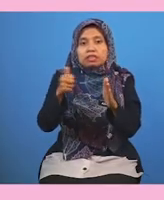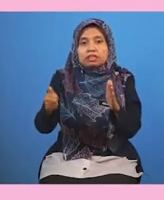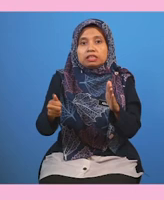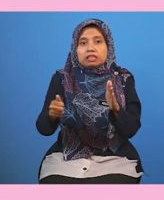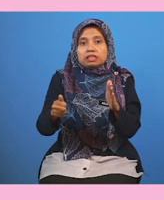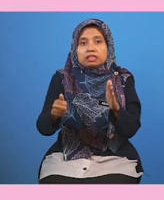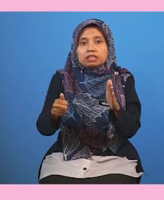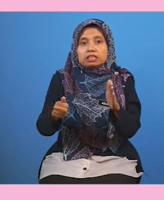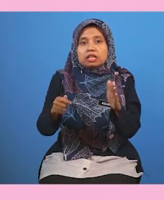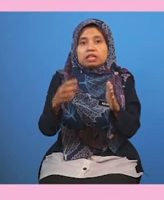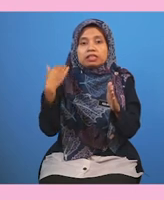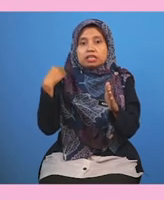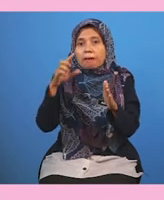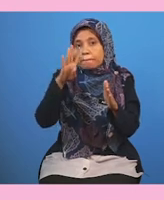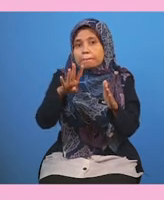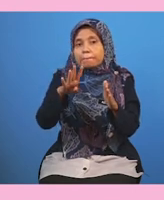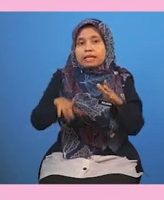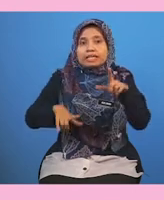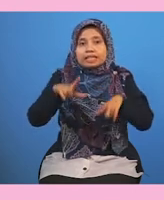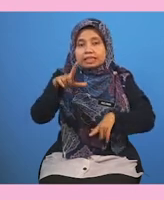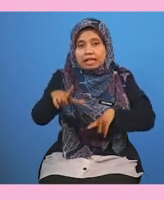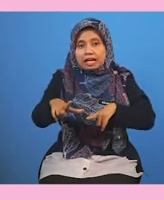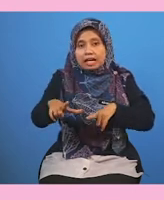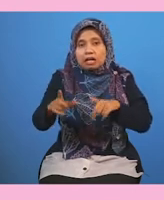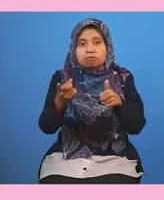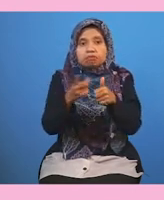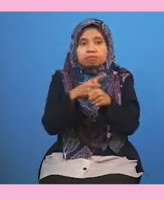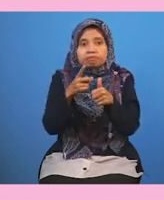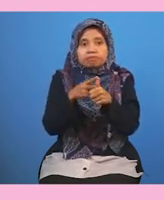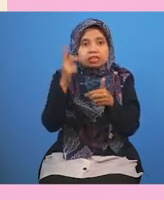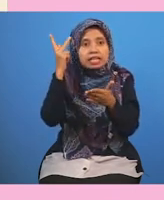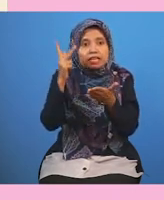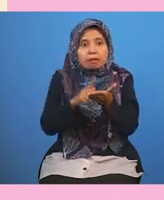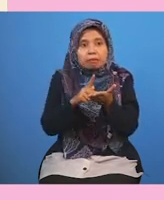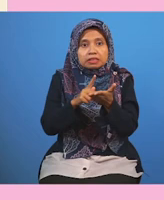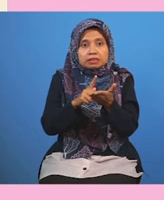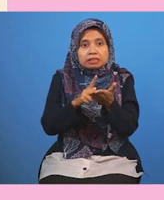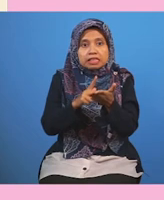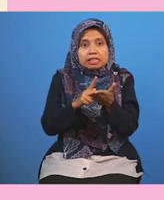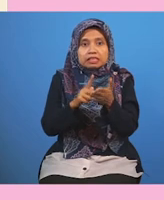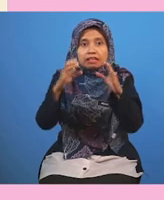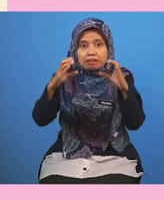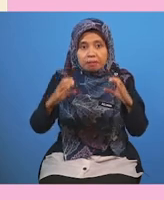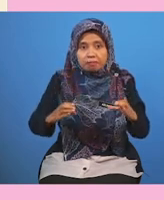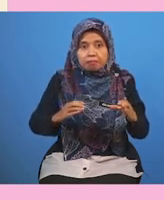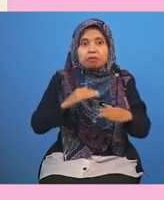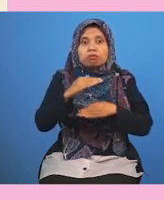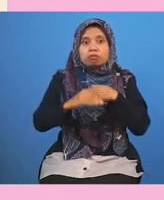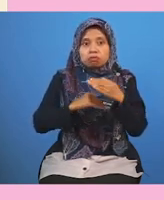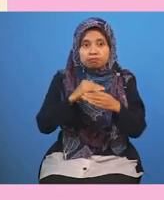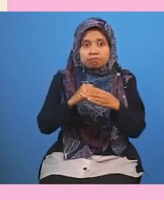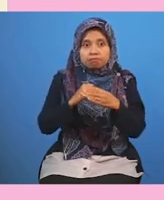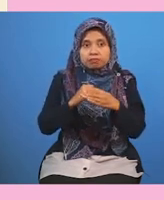Ia meliputi empat langkah utama, iaitu kenal pasti kaedah pembungkusan.